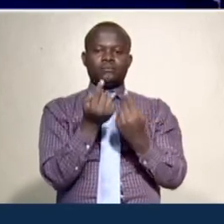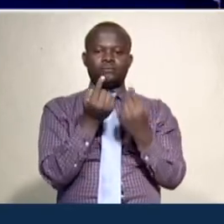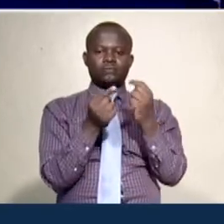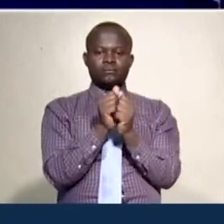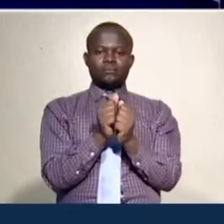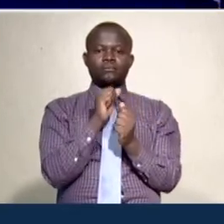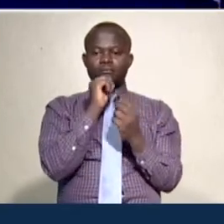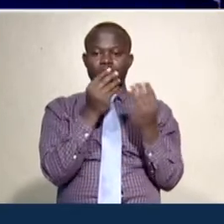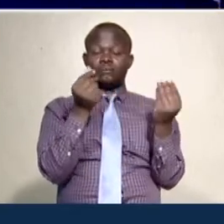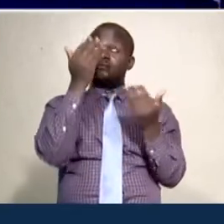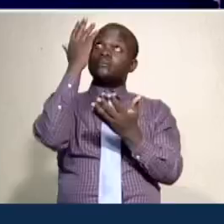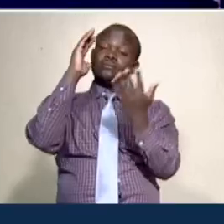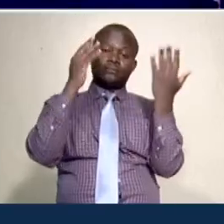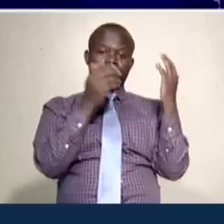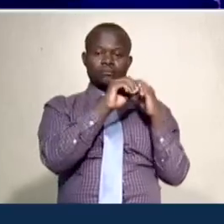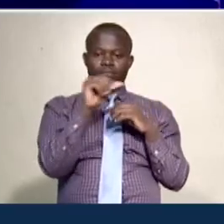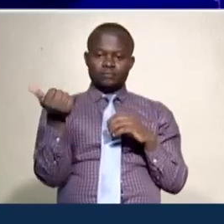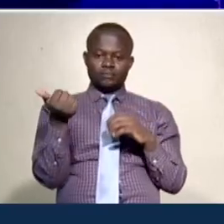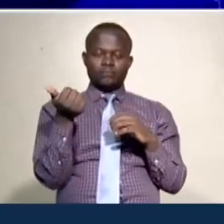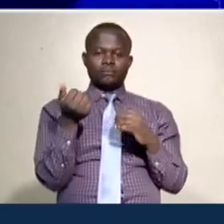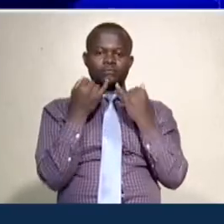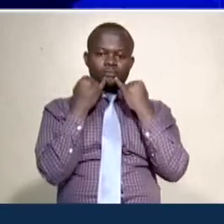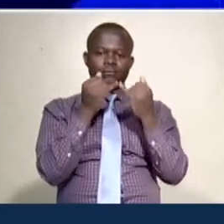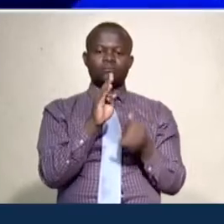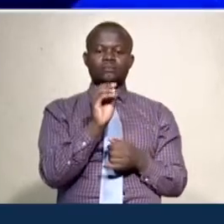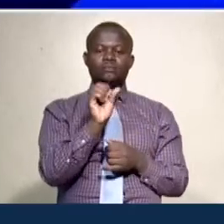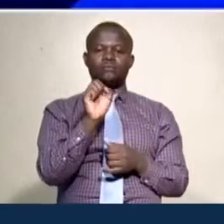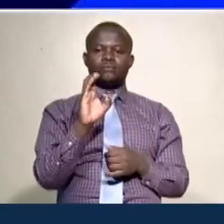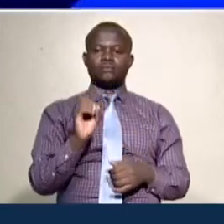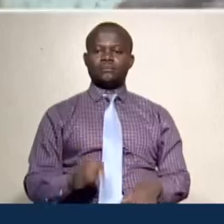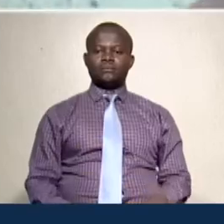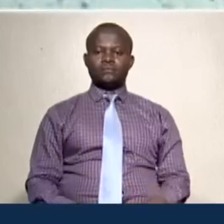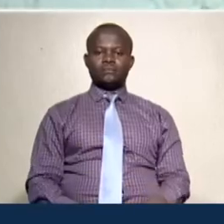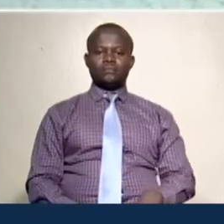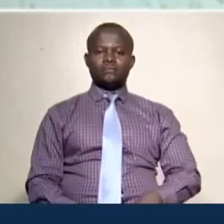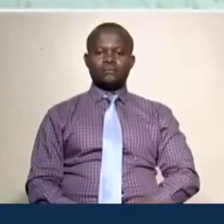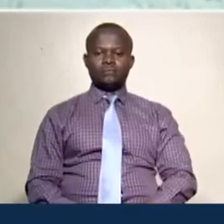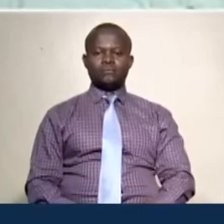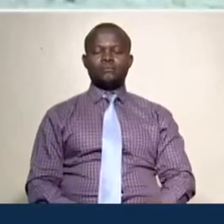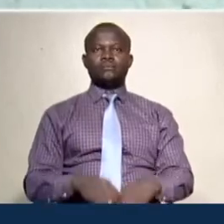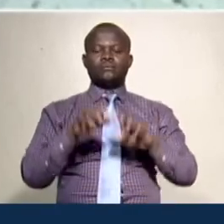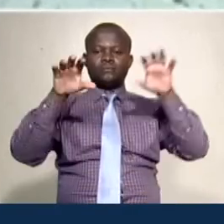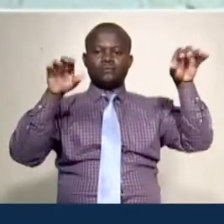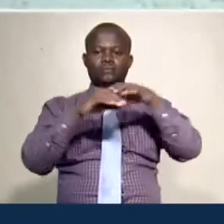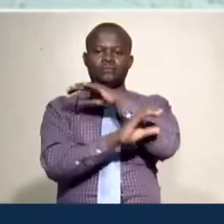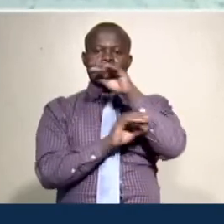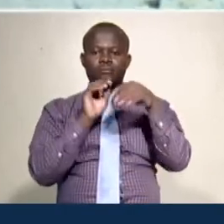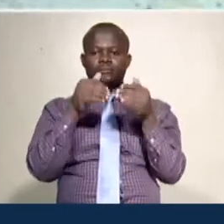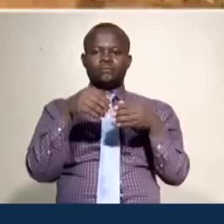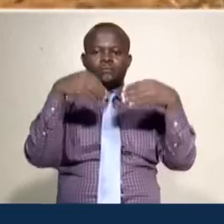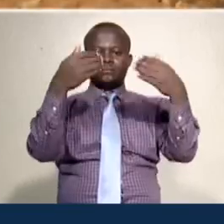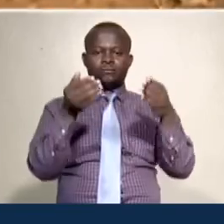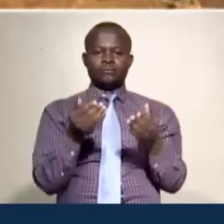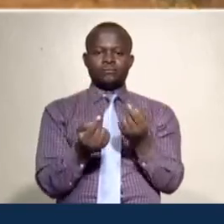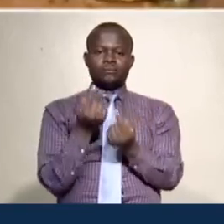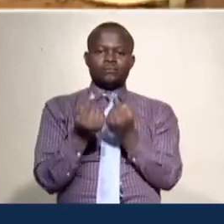gucana zidahumanya ikirere. Ibindi kuri inkuru reka tubwirwe na Bosco Kwizera. Hirya no hino mu gihugu abaturage barimo guhabwa amashyiga